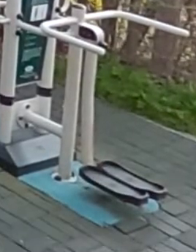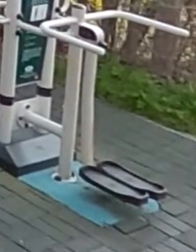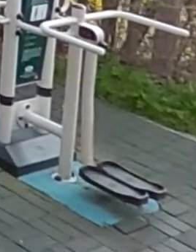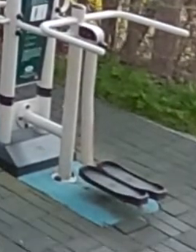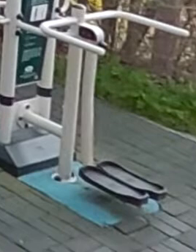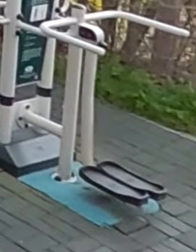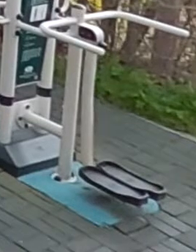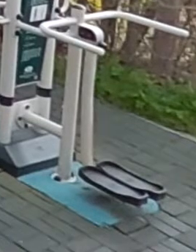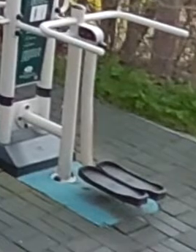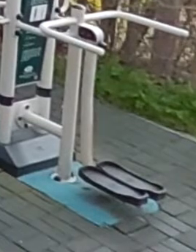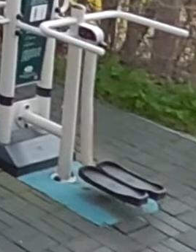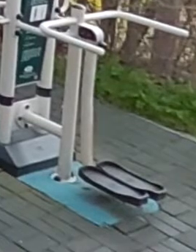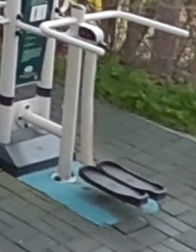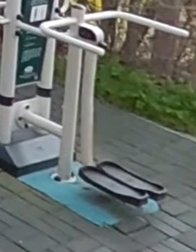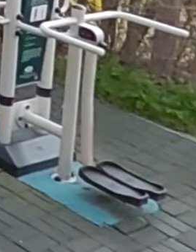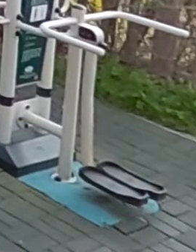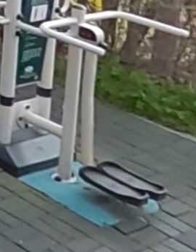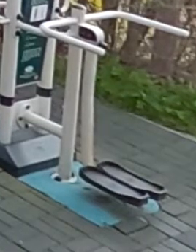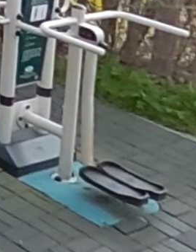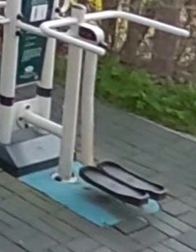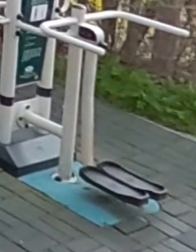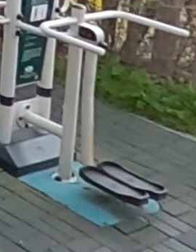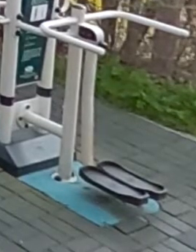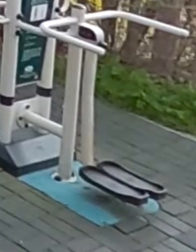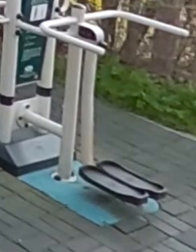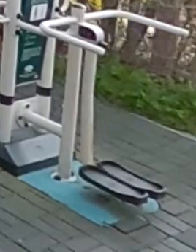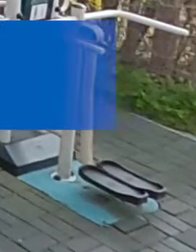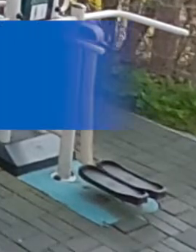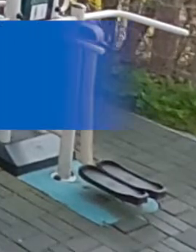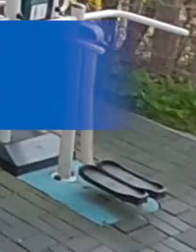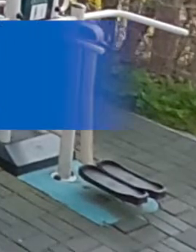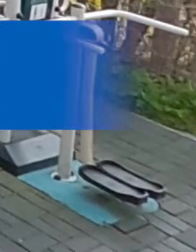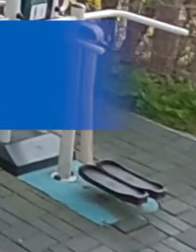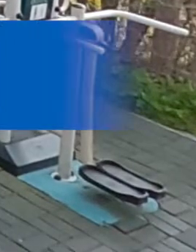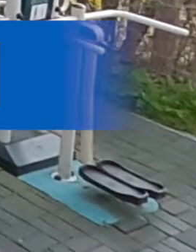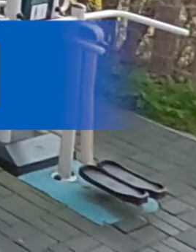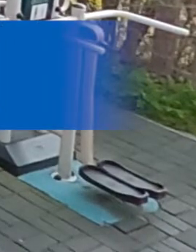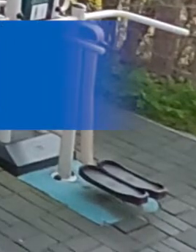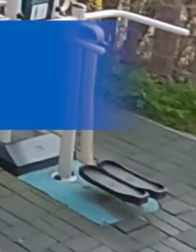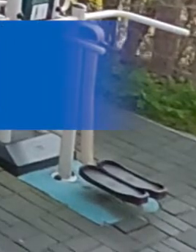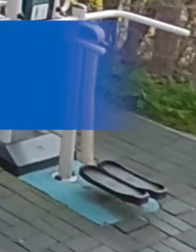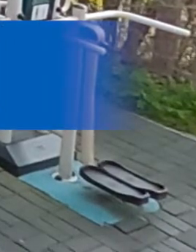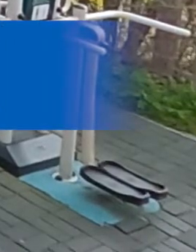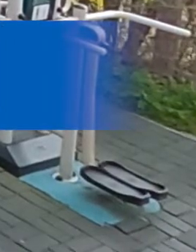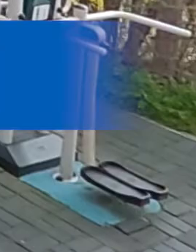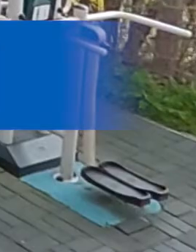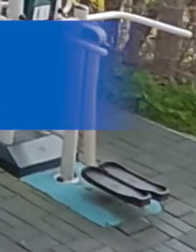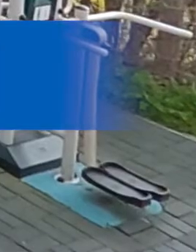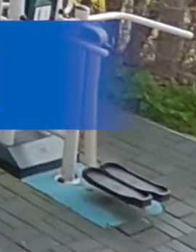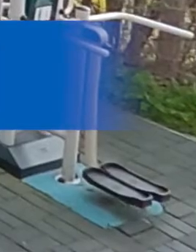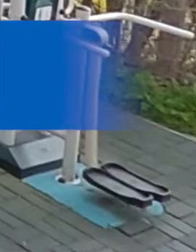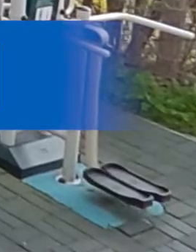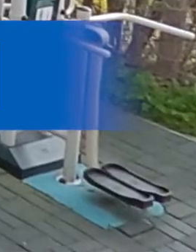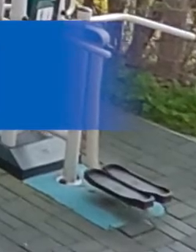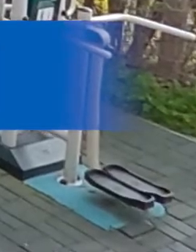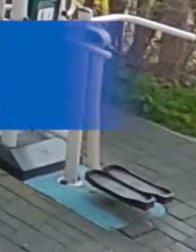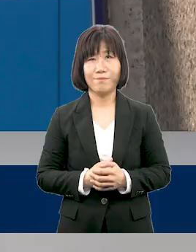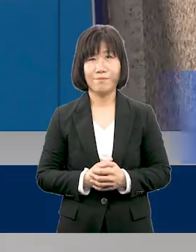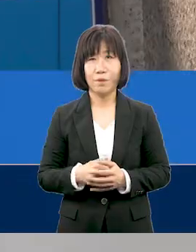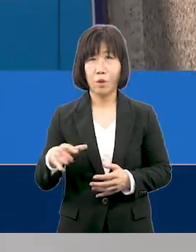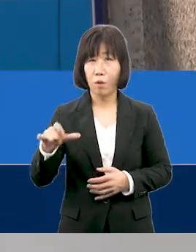본격적인 사업에 들어갔습니다 2011년 주민참여예산제 양 사업적 c 를 실시합니다